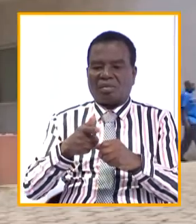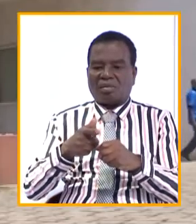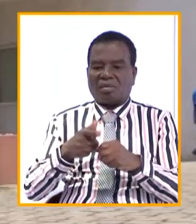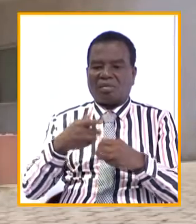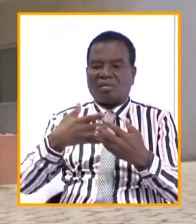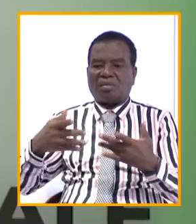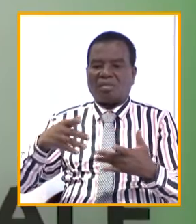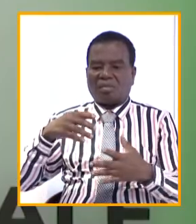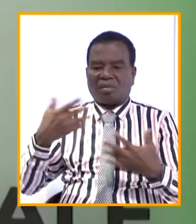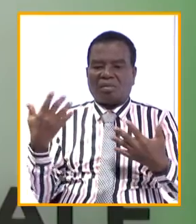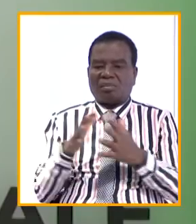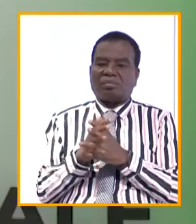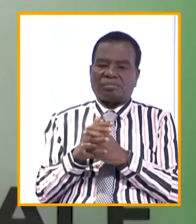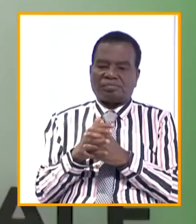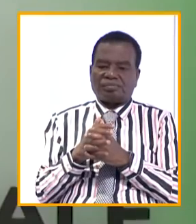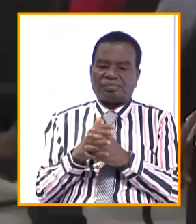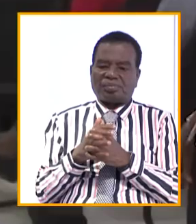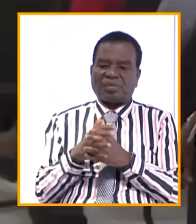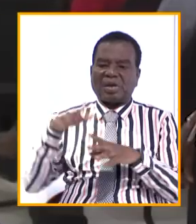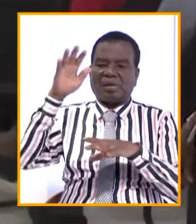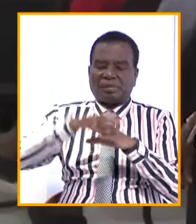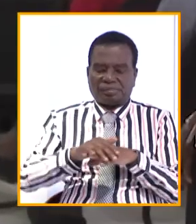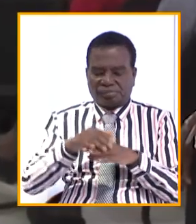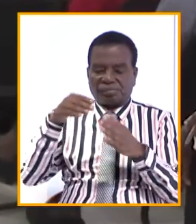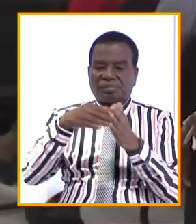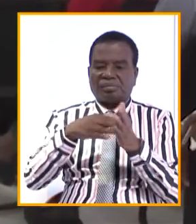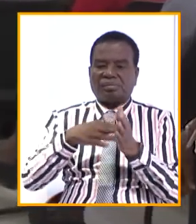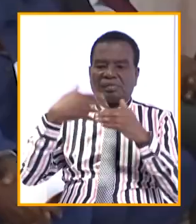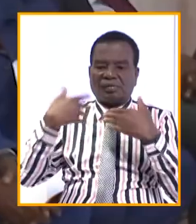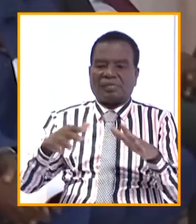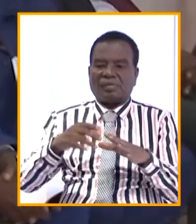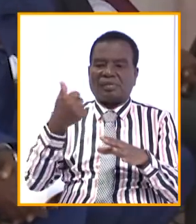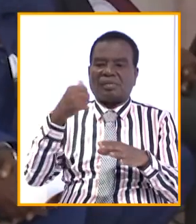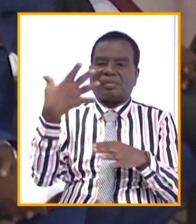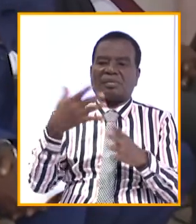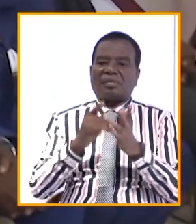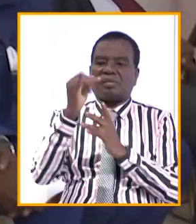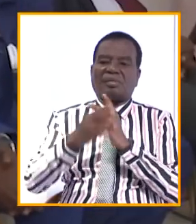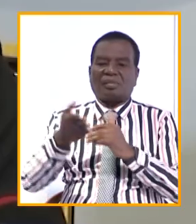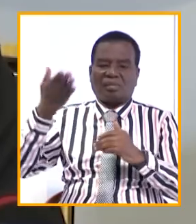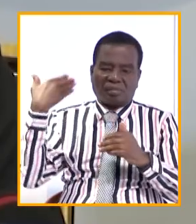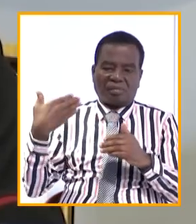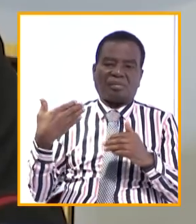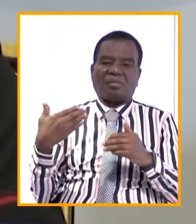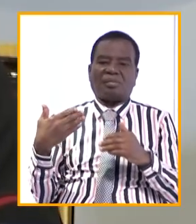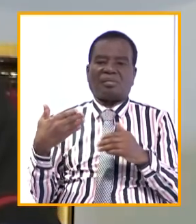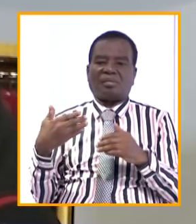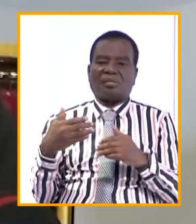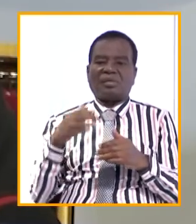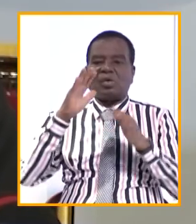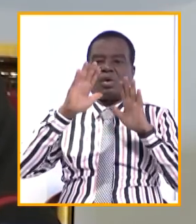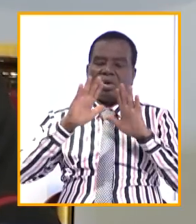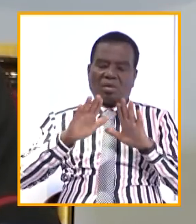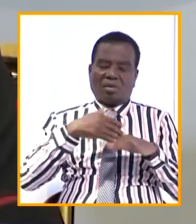période du contentieux sur la liste électorale s'est achevée le 15 juin dernier. Une accalmie est observée après le